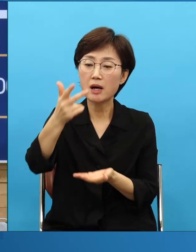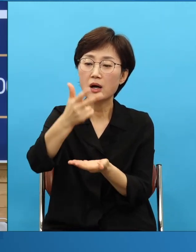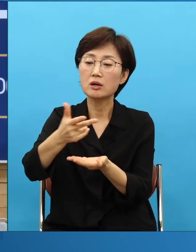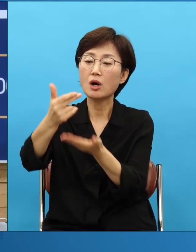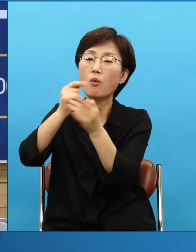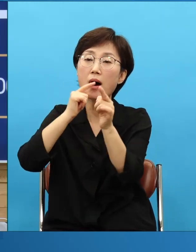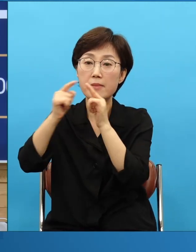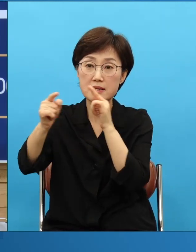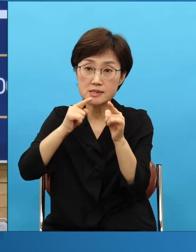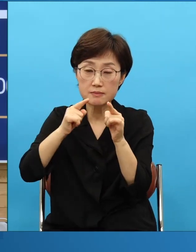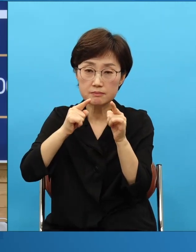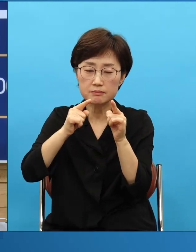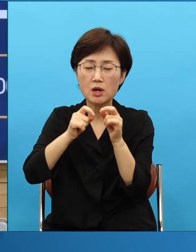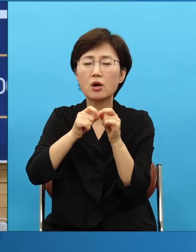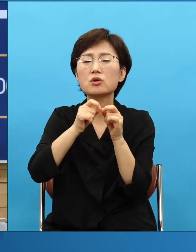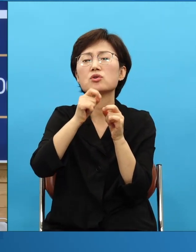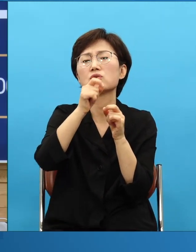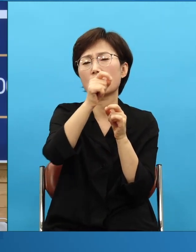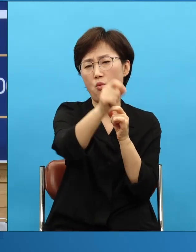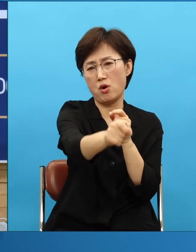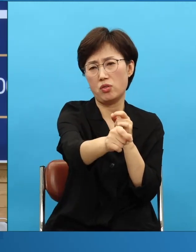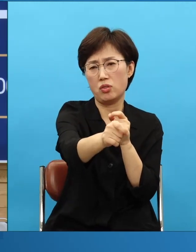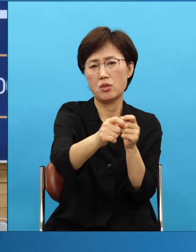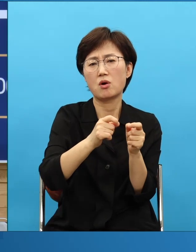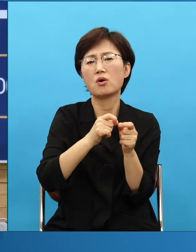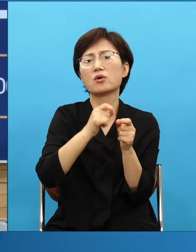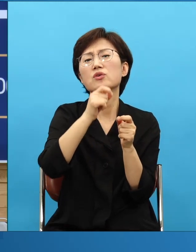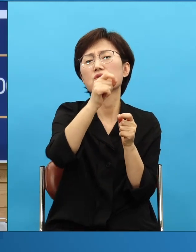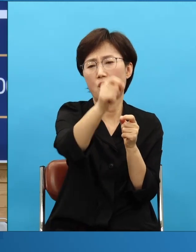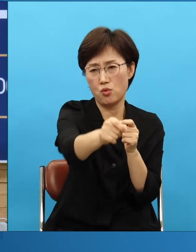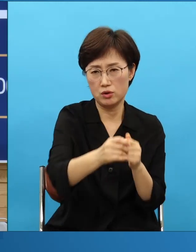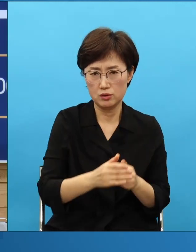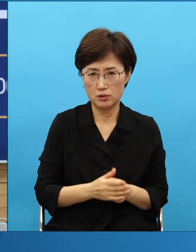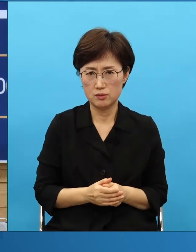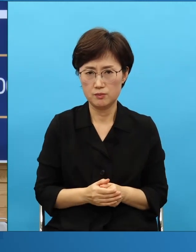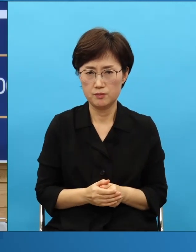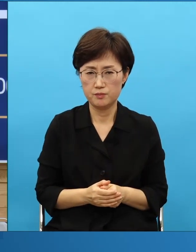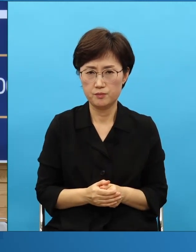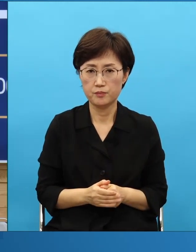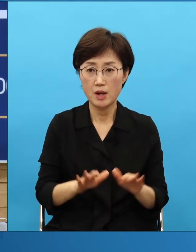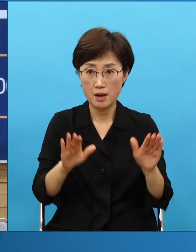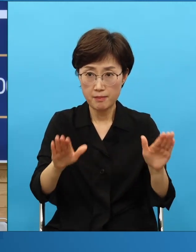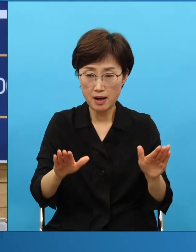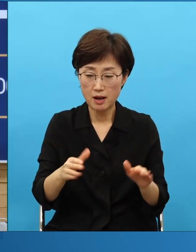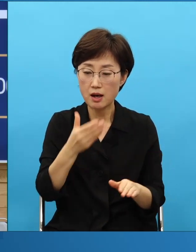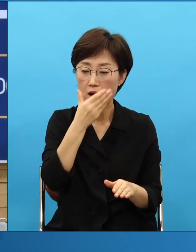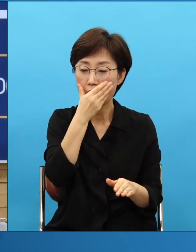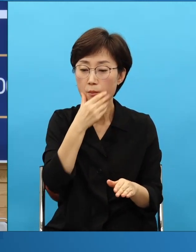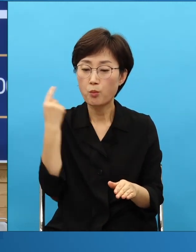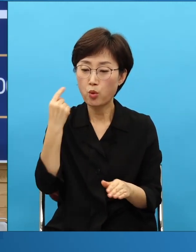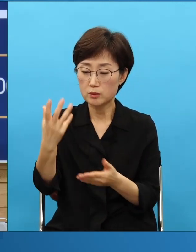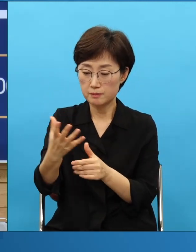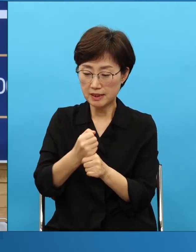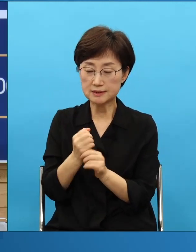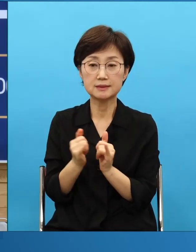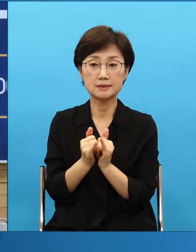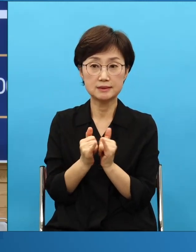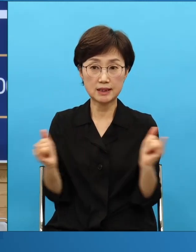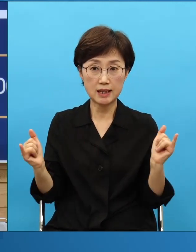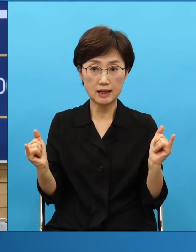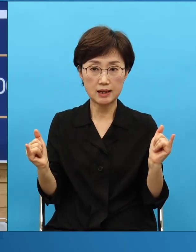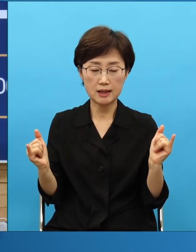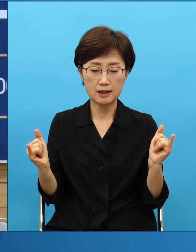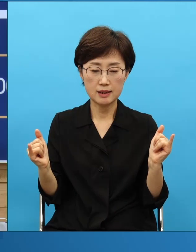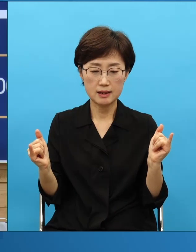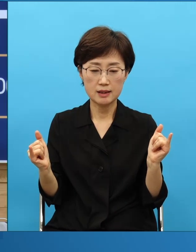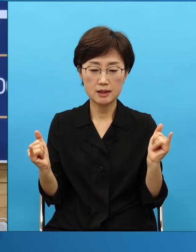words of the Lord will last and stand forever. 그렇습니다. That's right. 지금까지 소수의 복음가인 자가 세계를 변화시켰다는 Until 사실. now, the